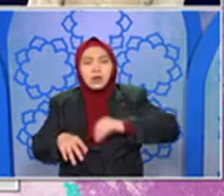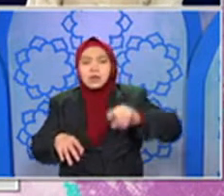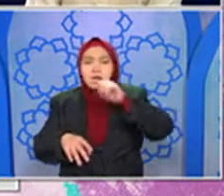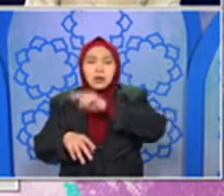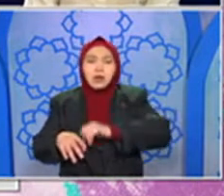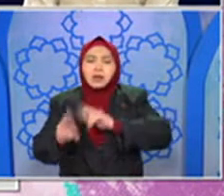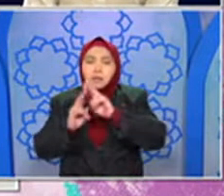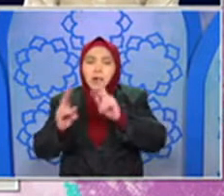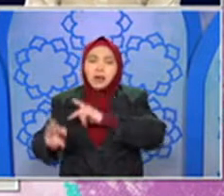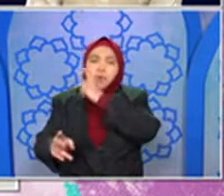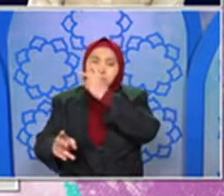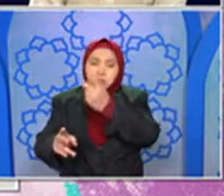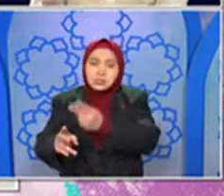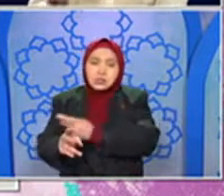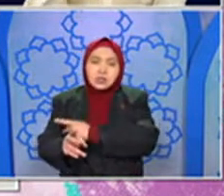الحكيم